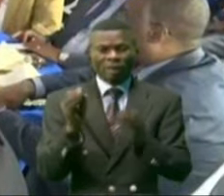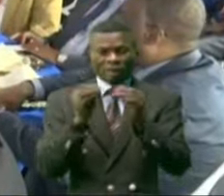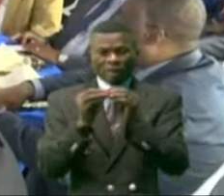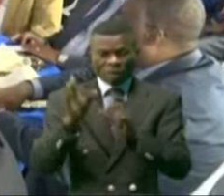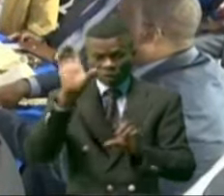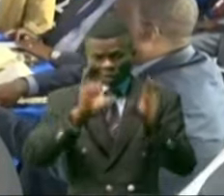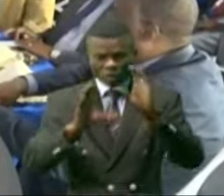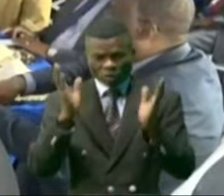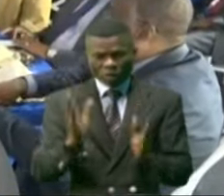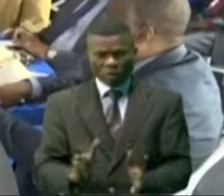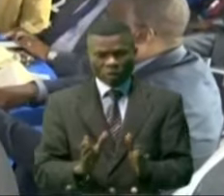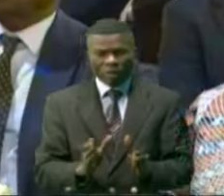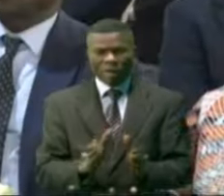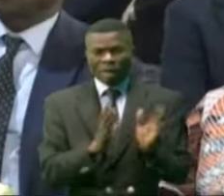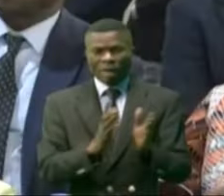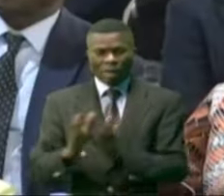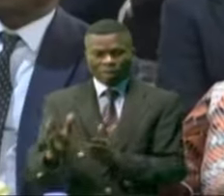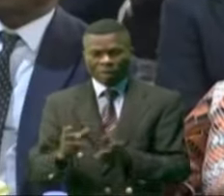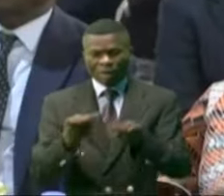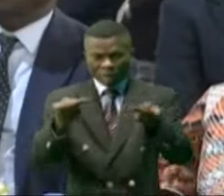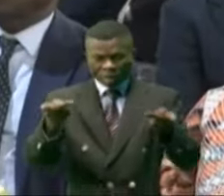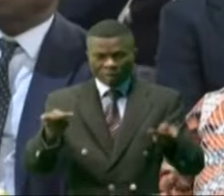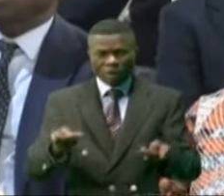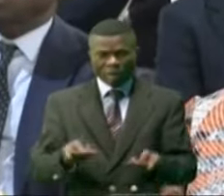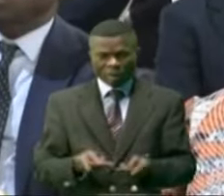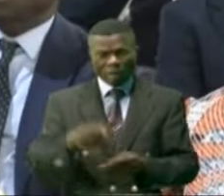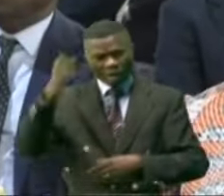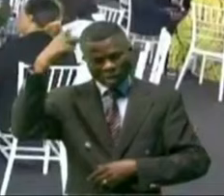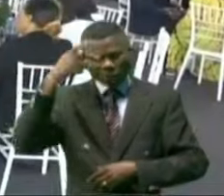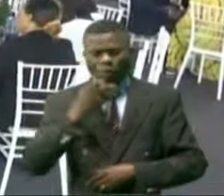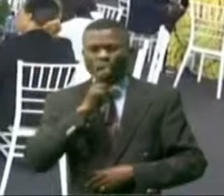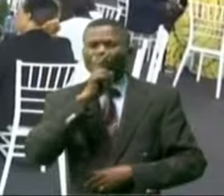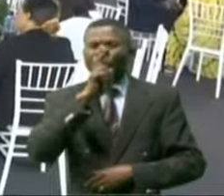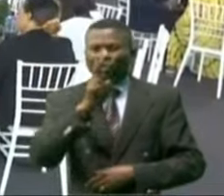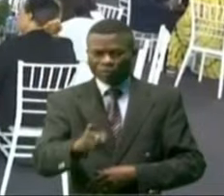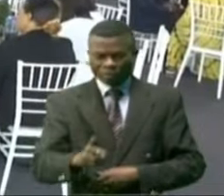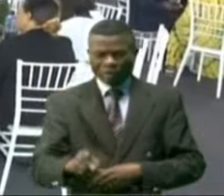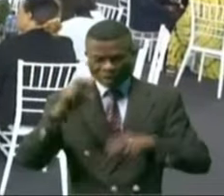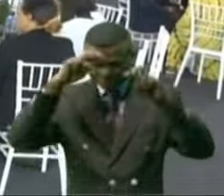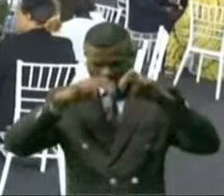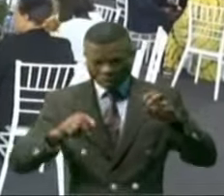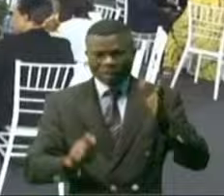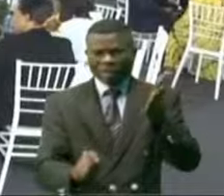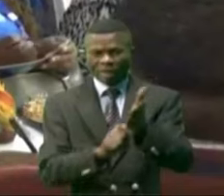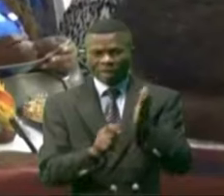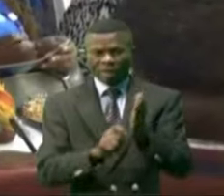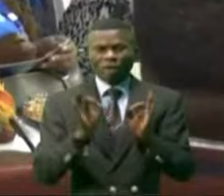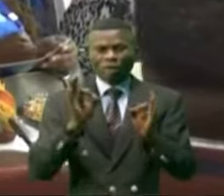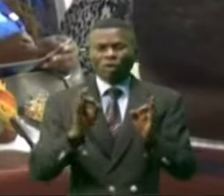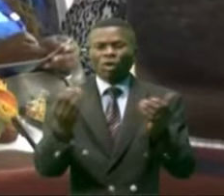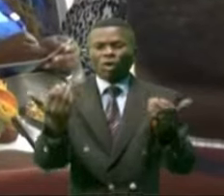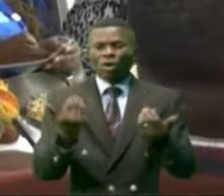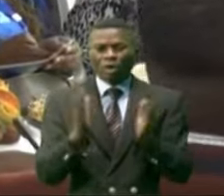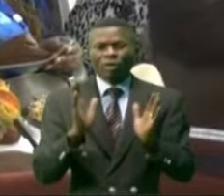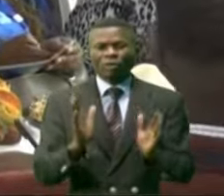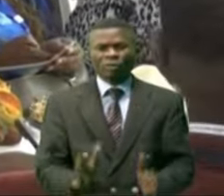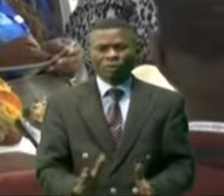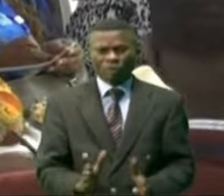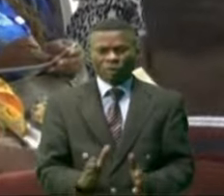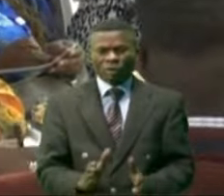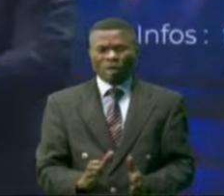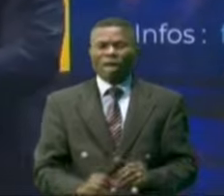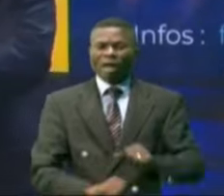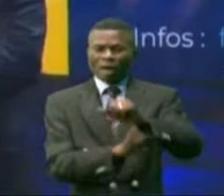scientifique vise à mettre en place une véritable politique de recherche technologique rigoureuse et volontariste suivant la